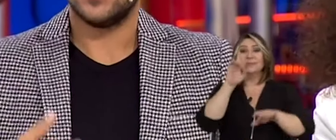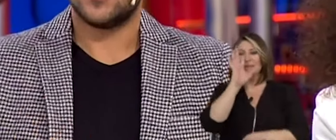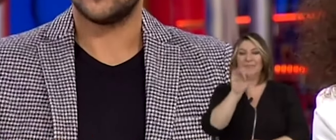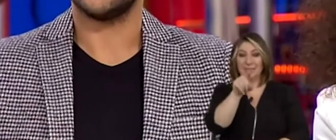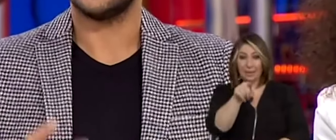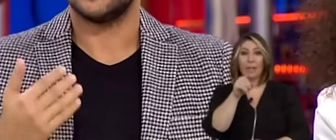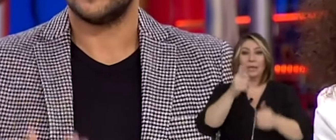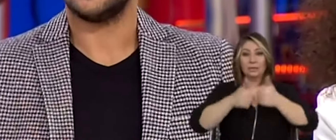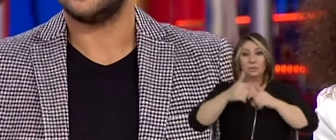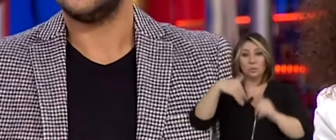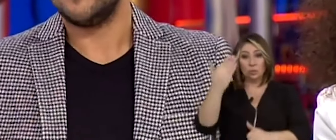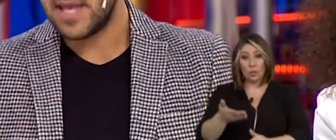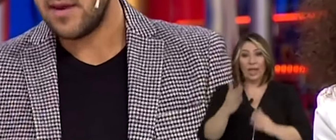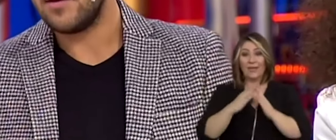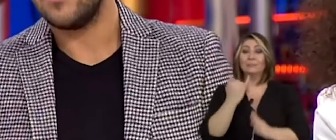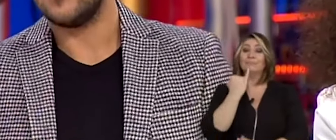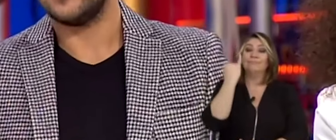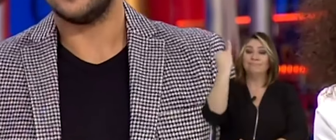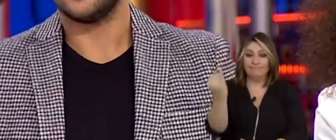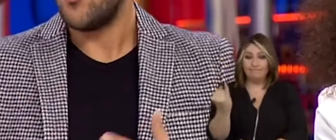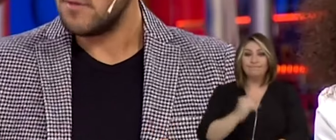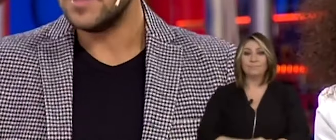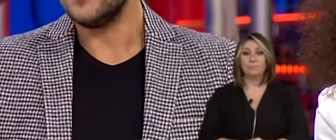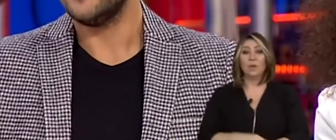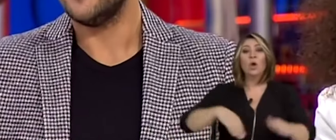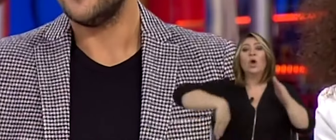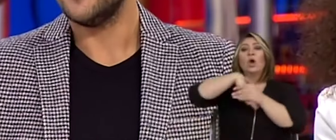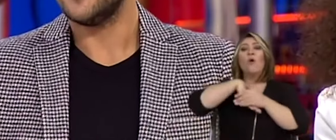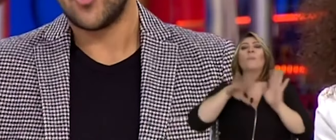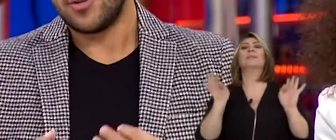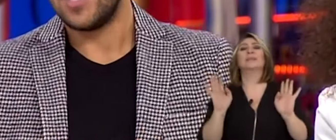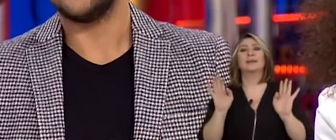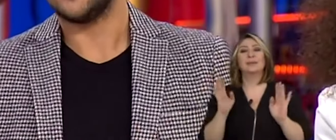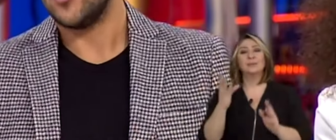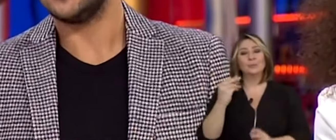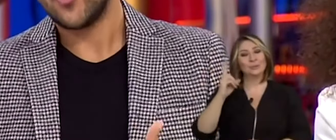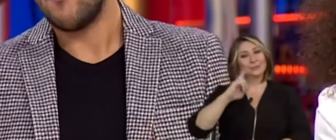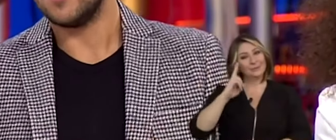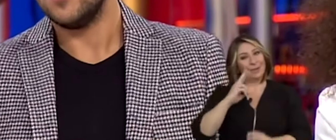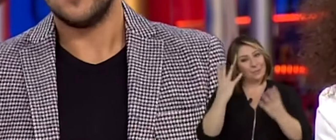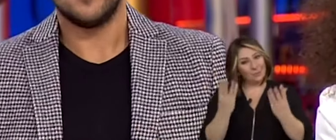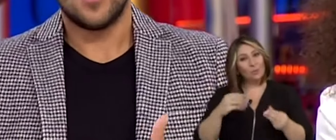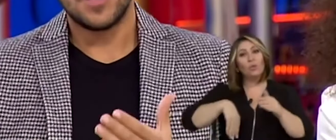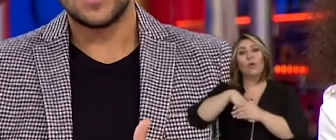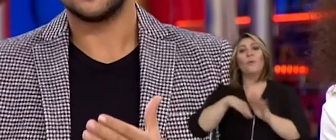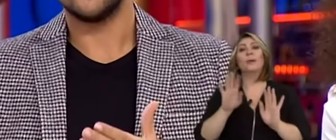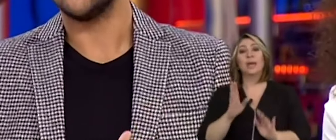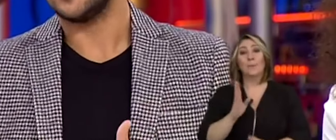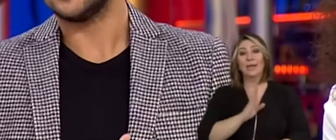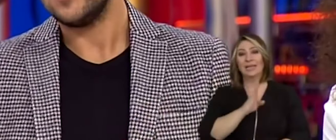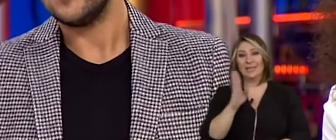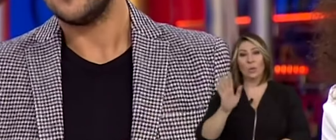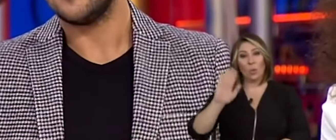yaptığımızda yarışma sonrasında evine gittiğimde kovmadı. Çok nazik biri olduğu için kovmadı. Ama